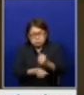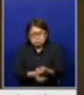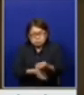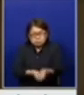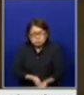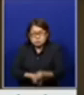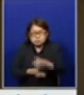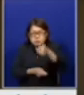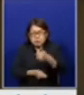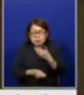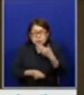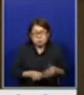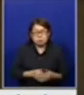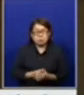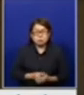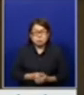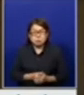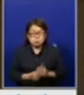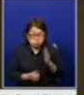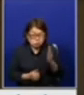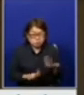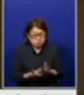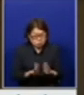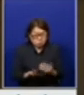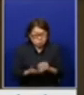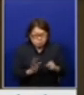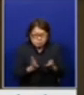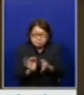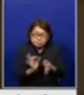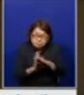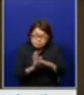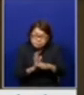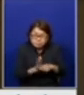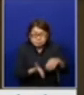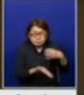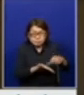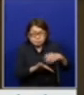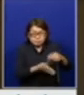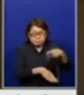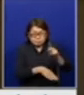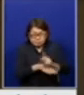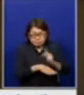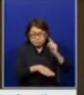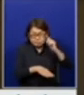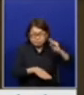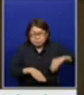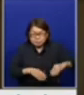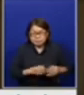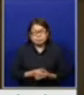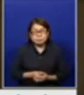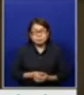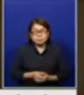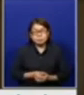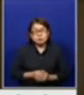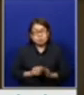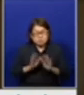ข้างหน้าอันใกล้นี้กราบขอบคุณท่านประธานฝากไปถึงนายกรัฐมนตรีด้วยว่า